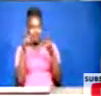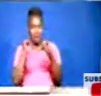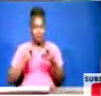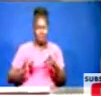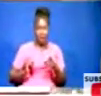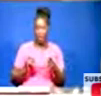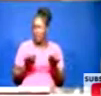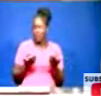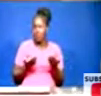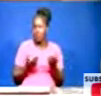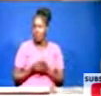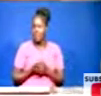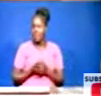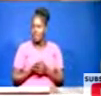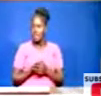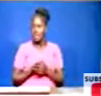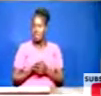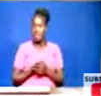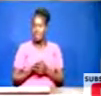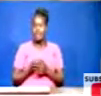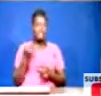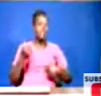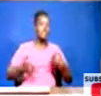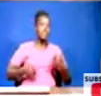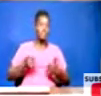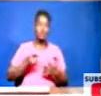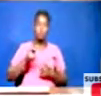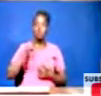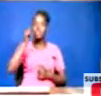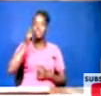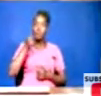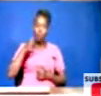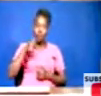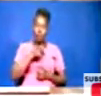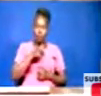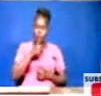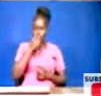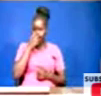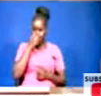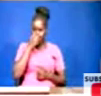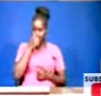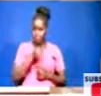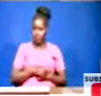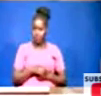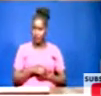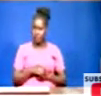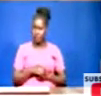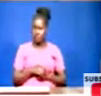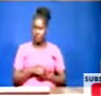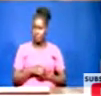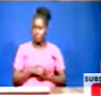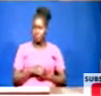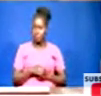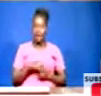mambo ni yapi? Mambo tu ni kufurahia huyu president wetu William Samoei Ruto, na tuko na